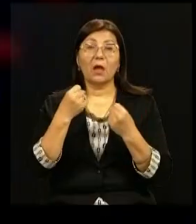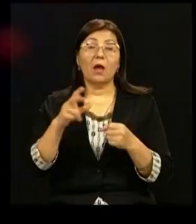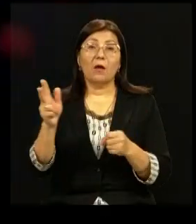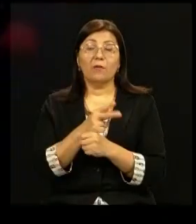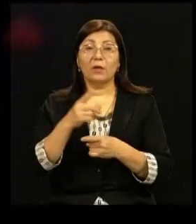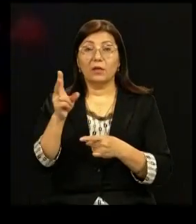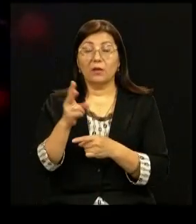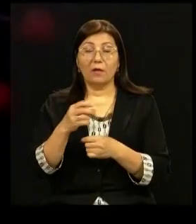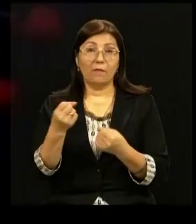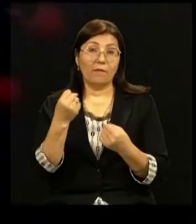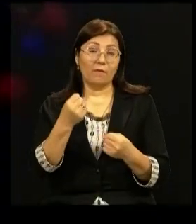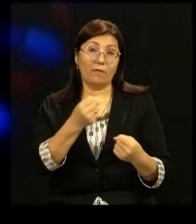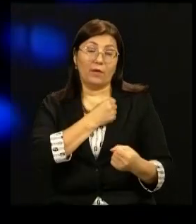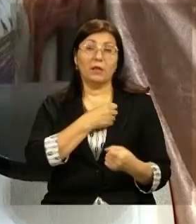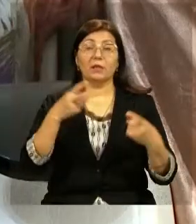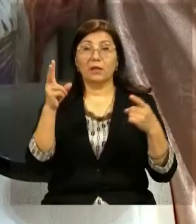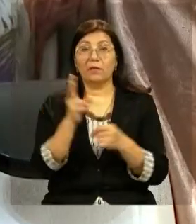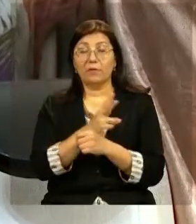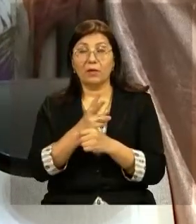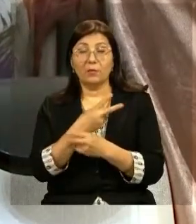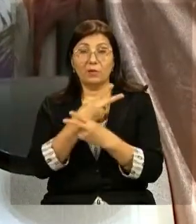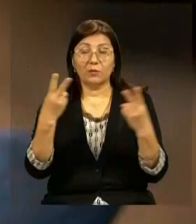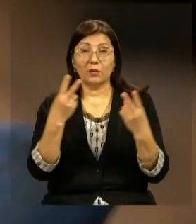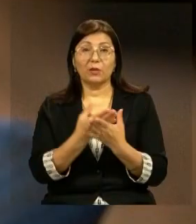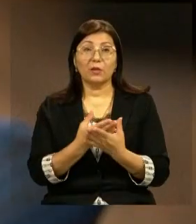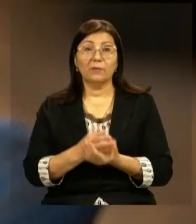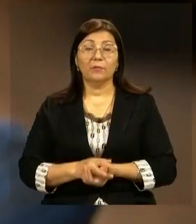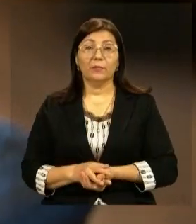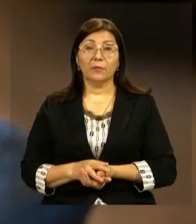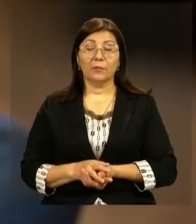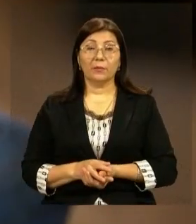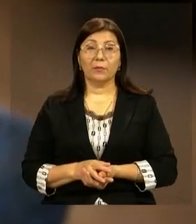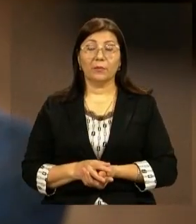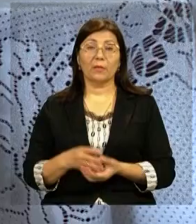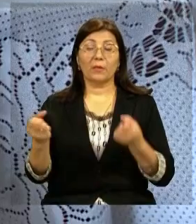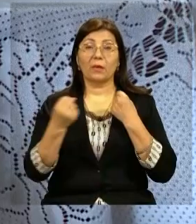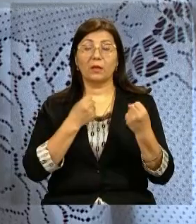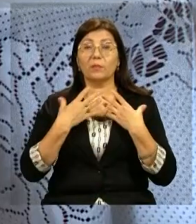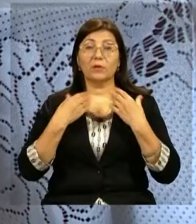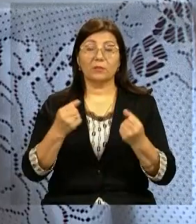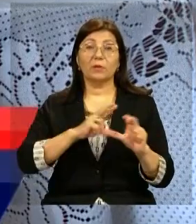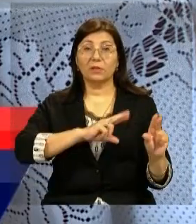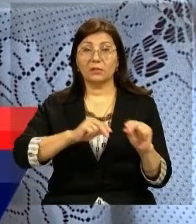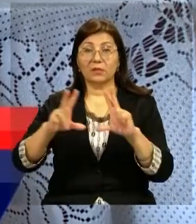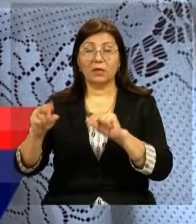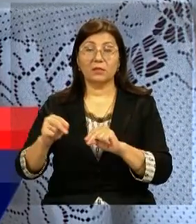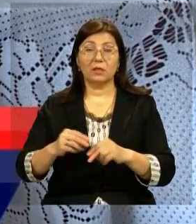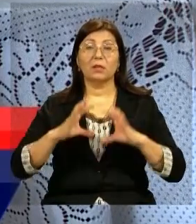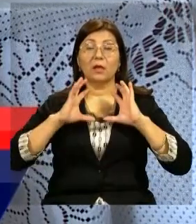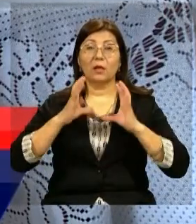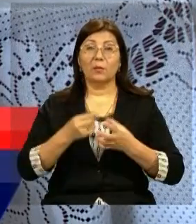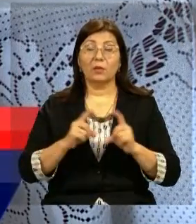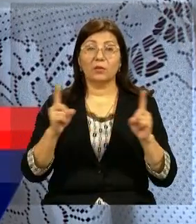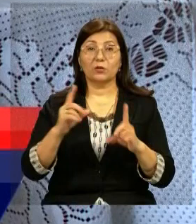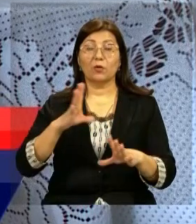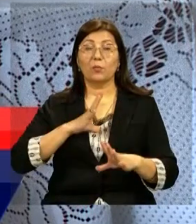очень надеется, что нынешнее поколение казахстанцев никогда не узнает, что такое война. Крепкого здоровья, счастья, мира,